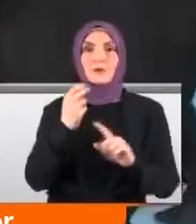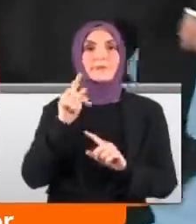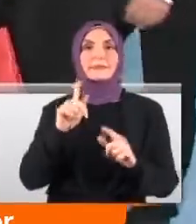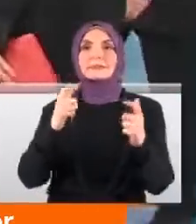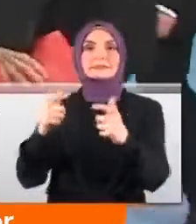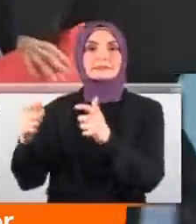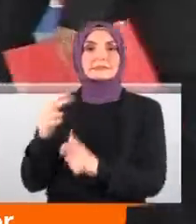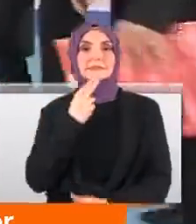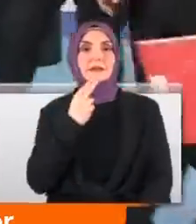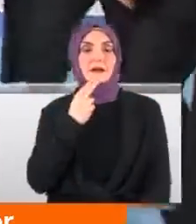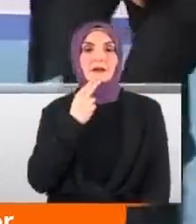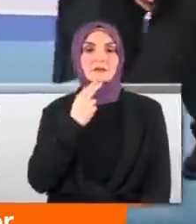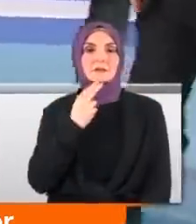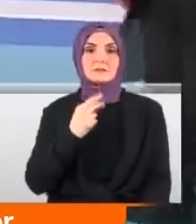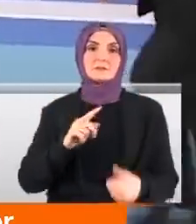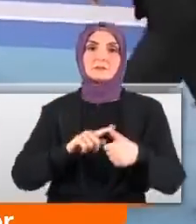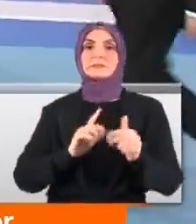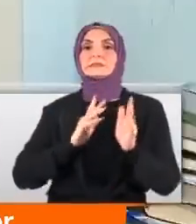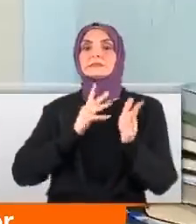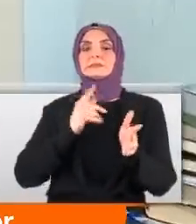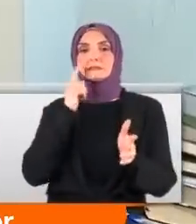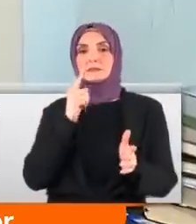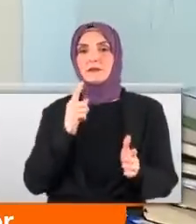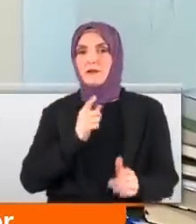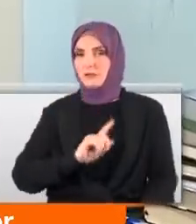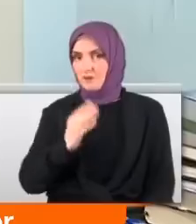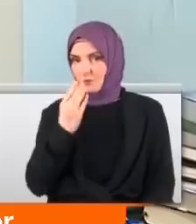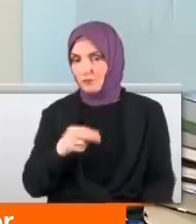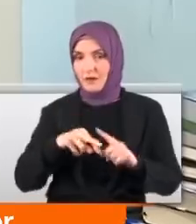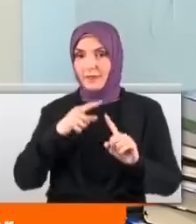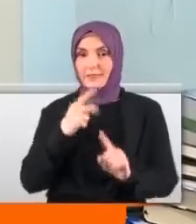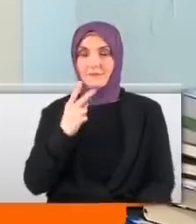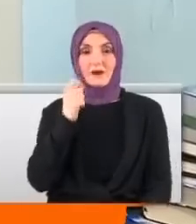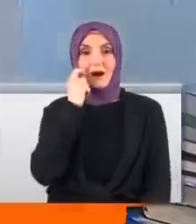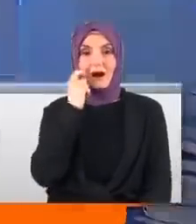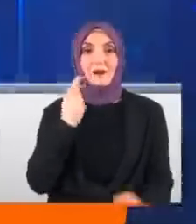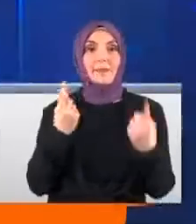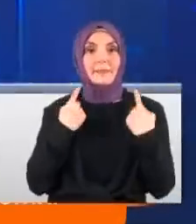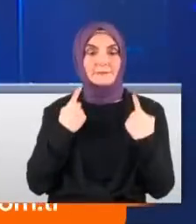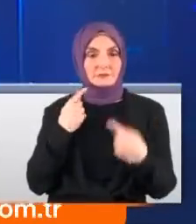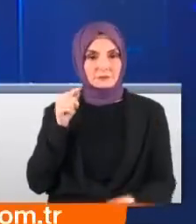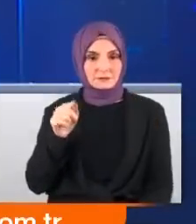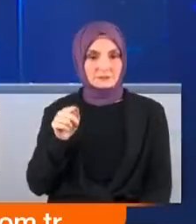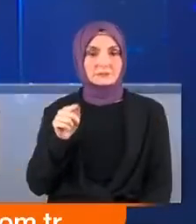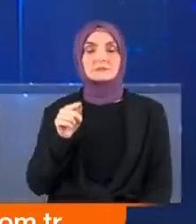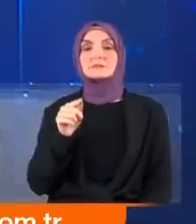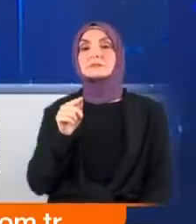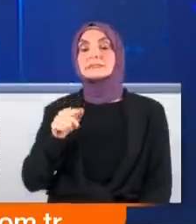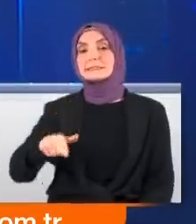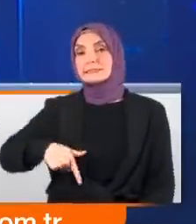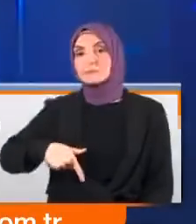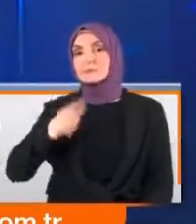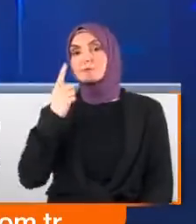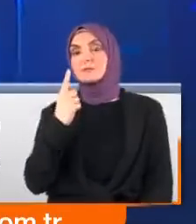gösterildi. Gönüller bir dualar. ATV Ankara temsilcisi Şebnem Bursalı, İzmir 1. bölge